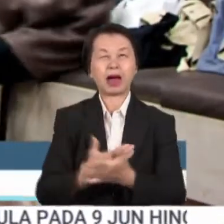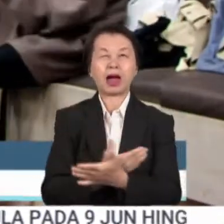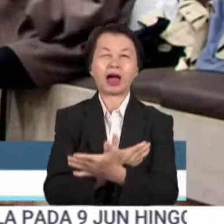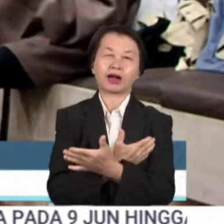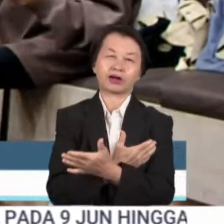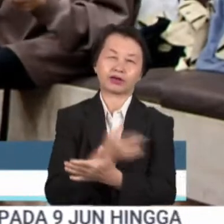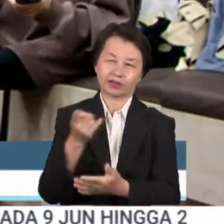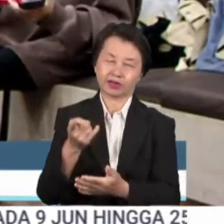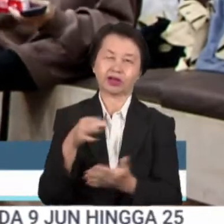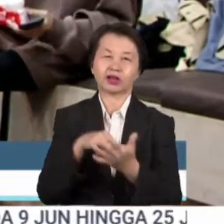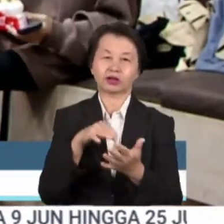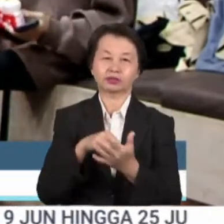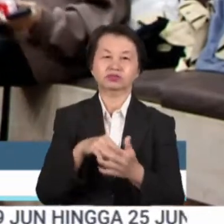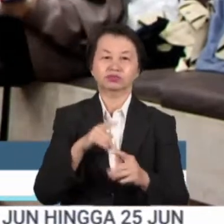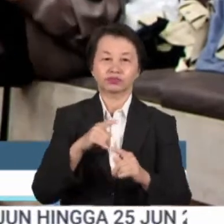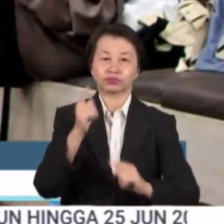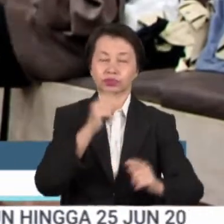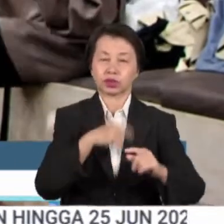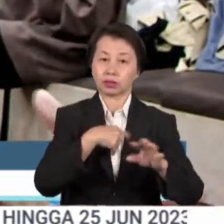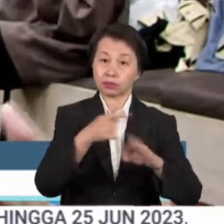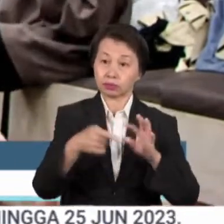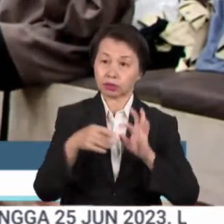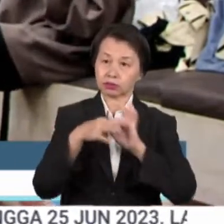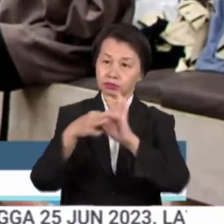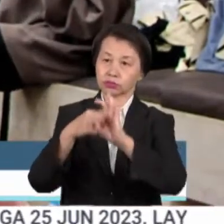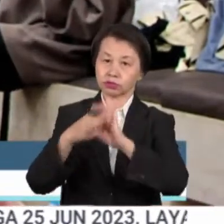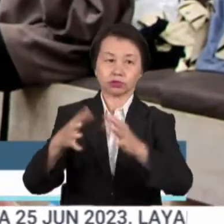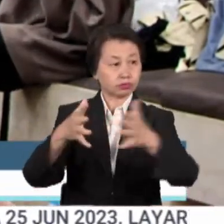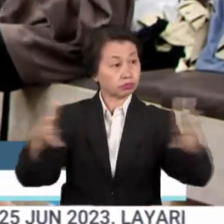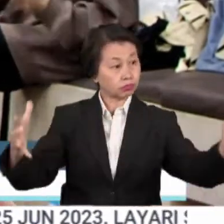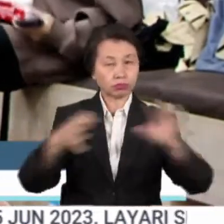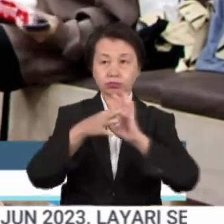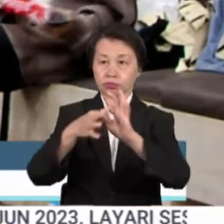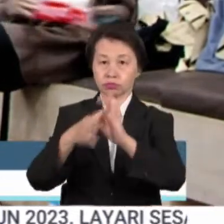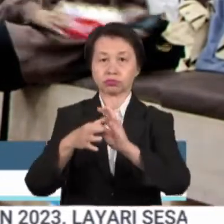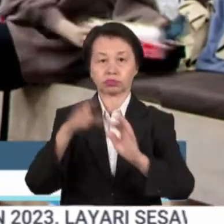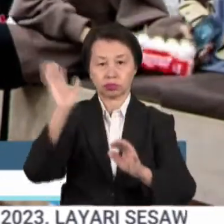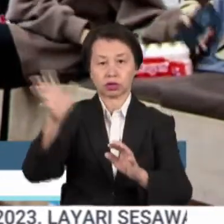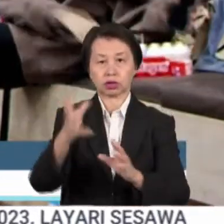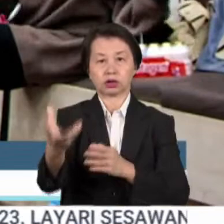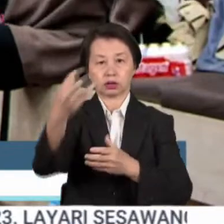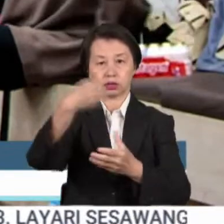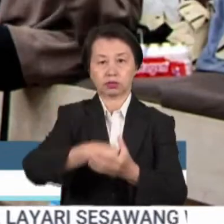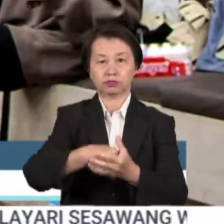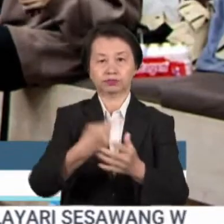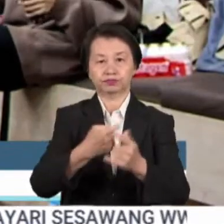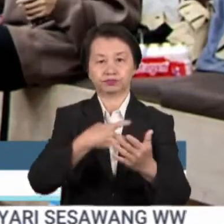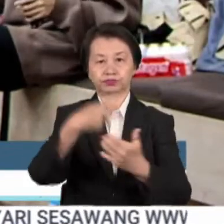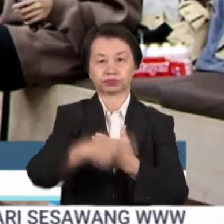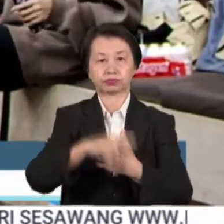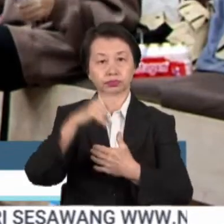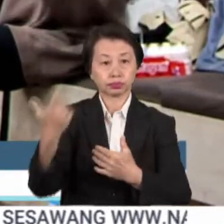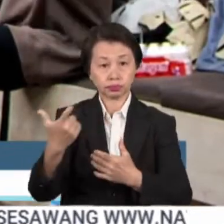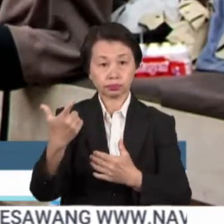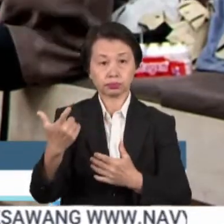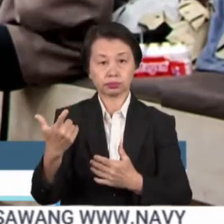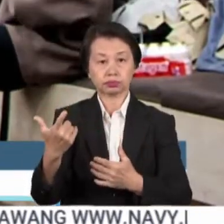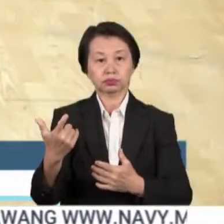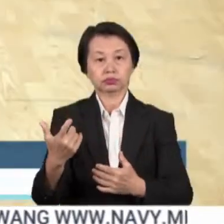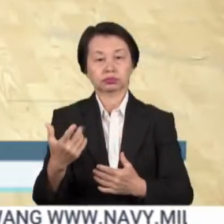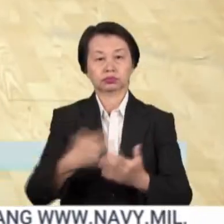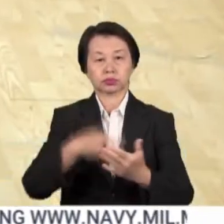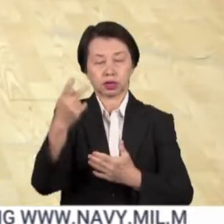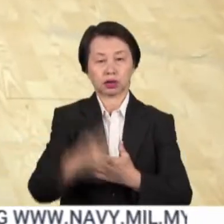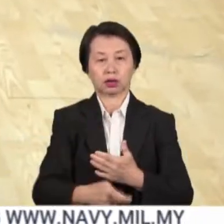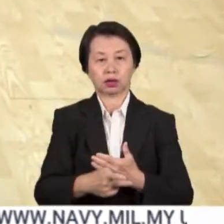tari. Tapi saya tahu bila kerjasama yang besar begini, dia juga akan involve student-student daripada program lain.